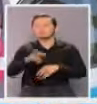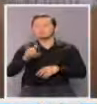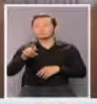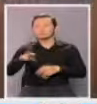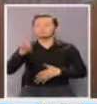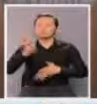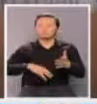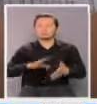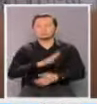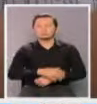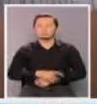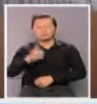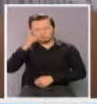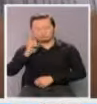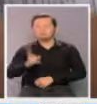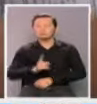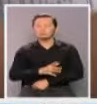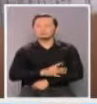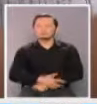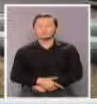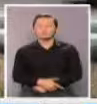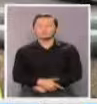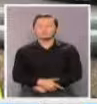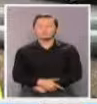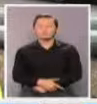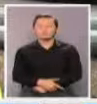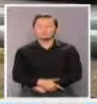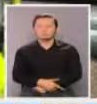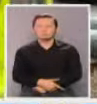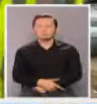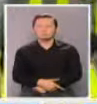тоже было сделано напоминание и наложен штраф.